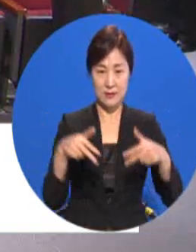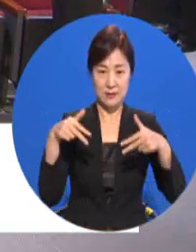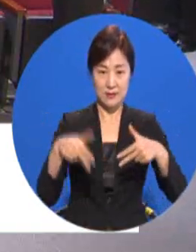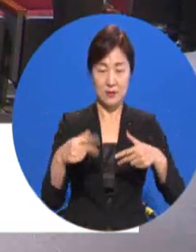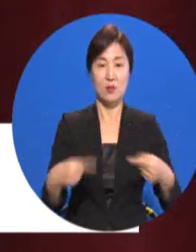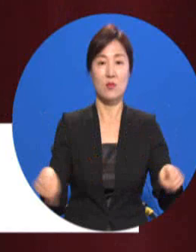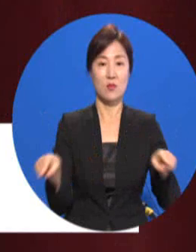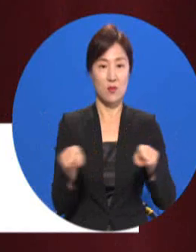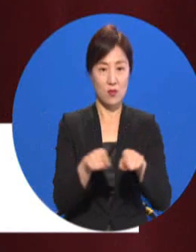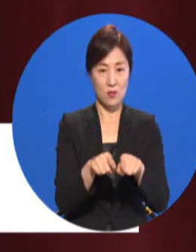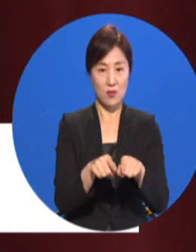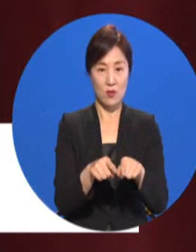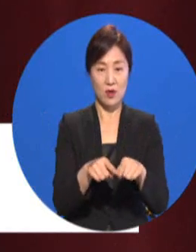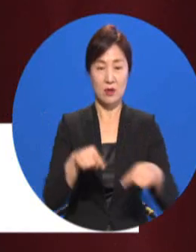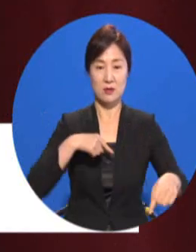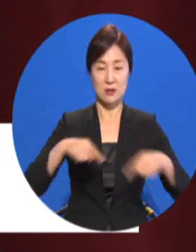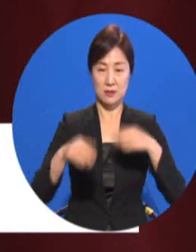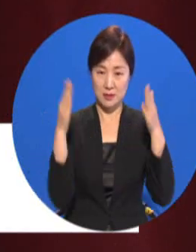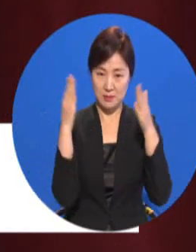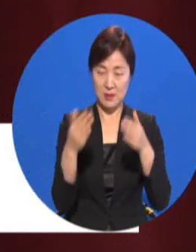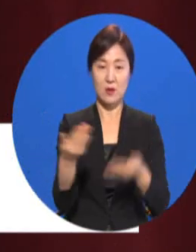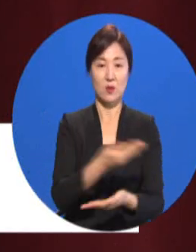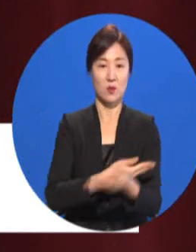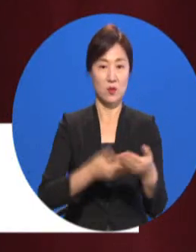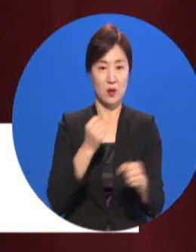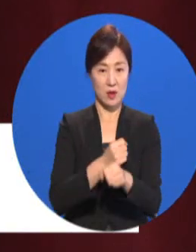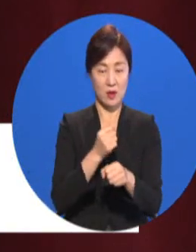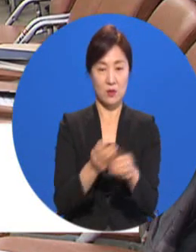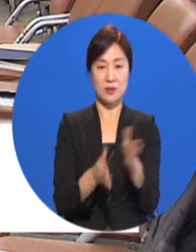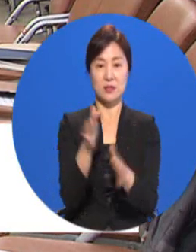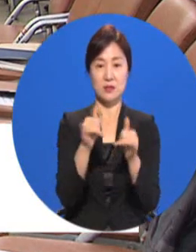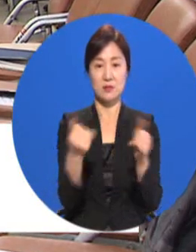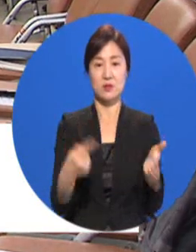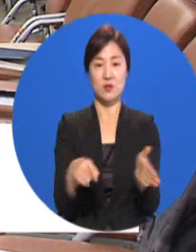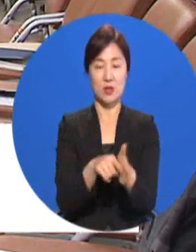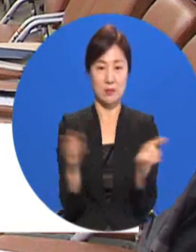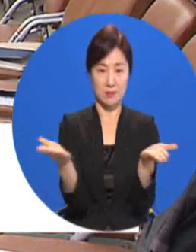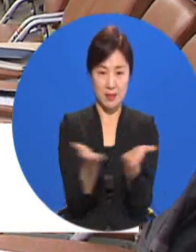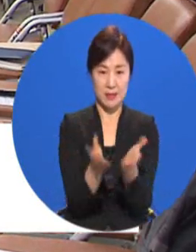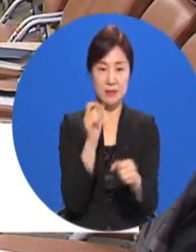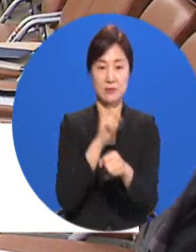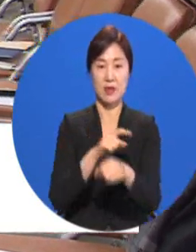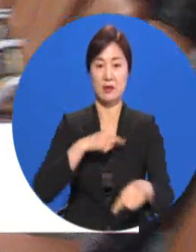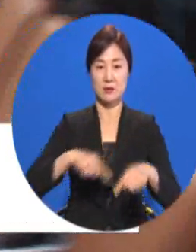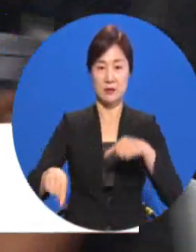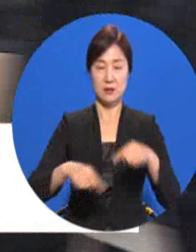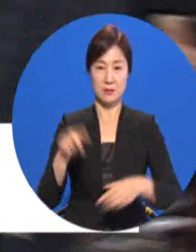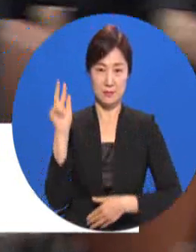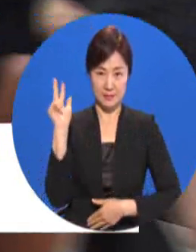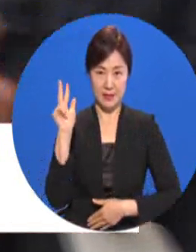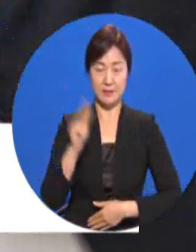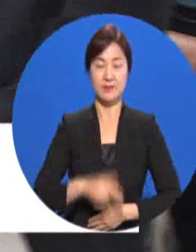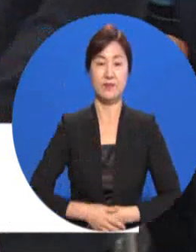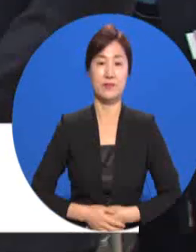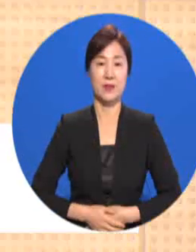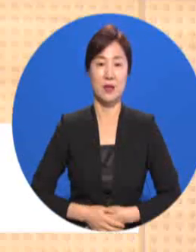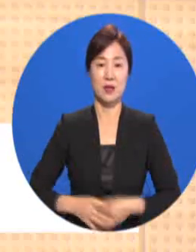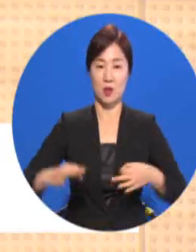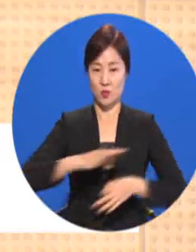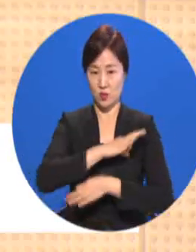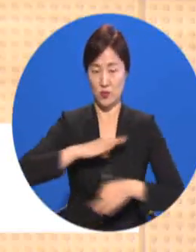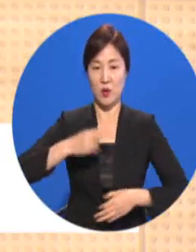시장 방향 등을 공유하고 시민들을 위한 맞춤 행정을 위해 최선을 다하겠다고 다짐했습니다 또 부패 없는